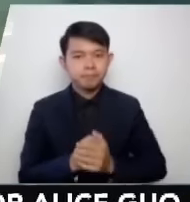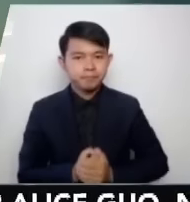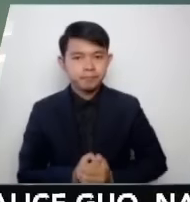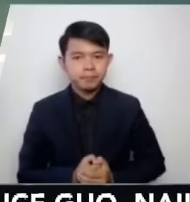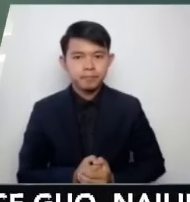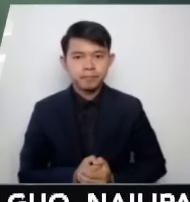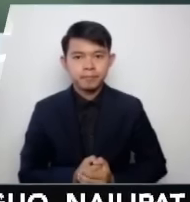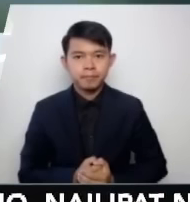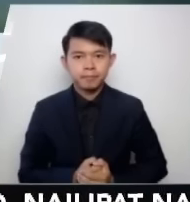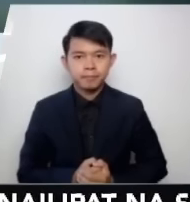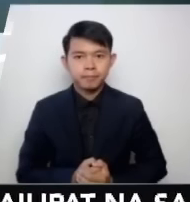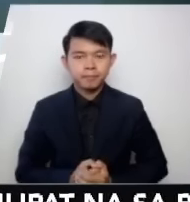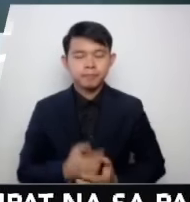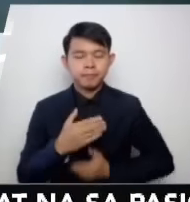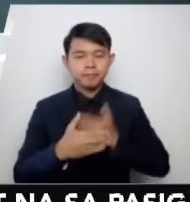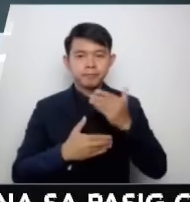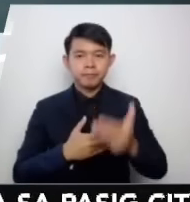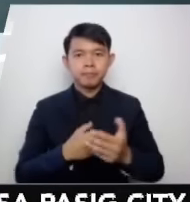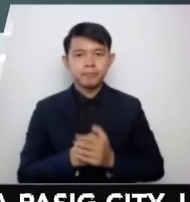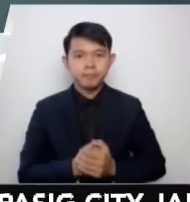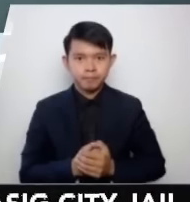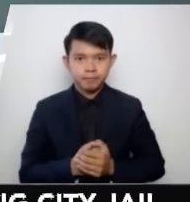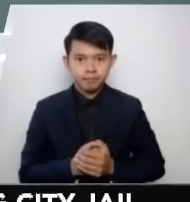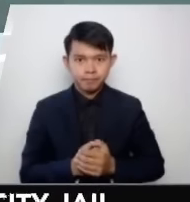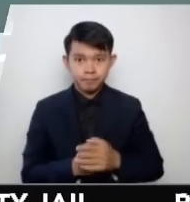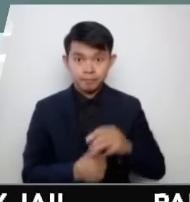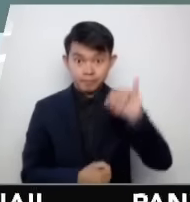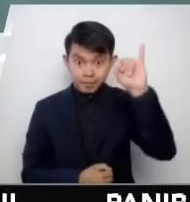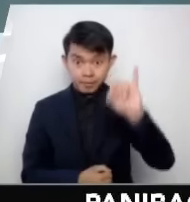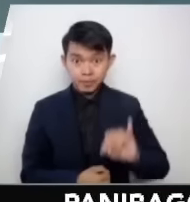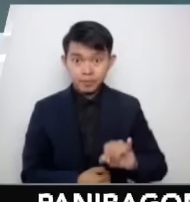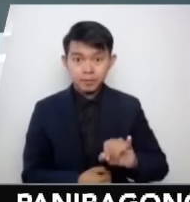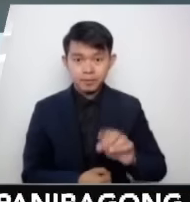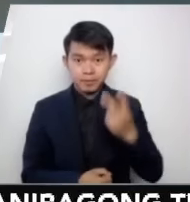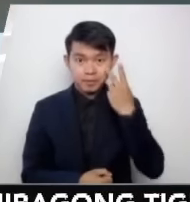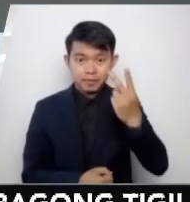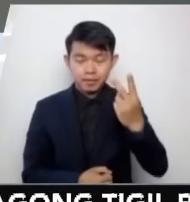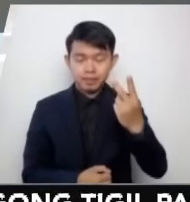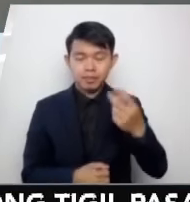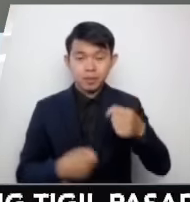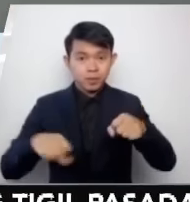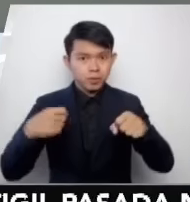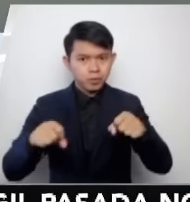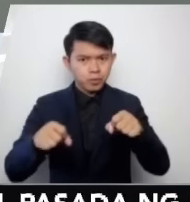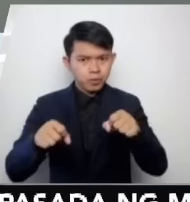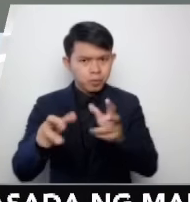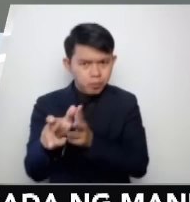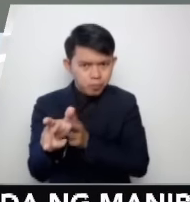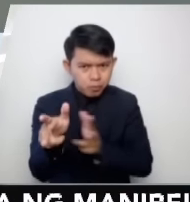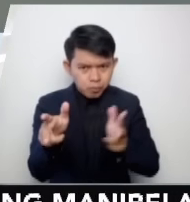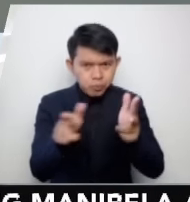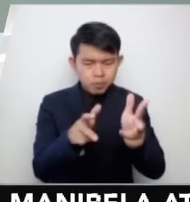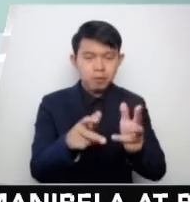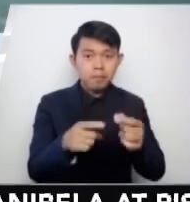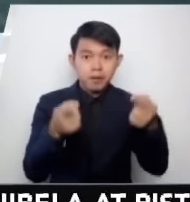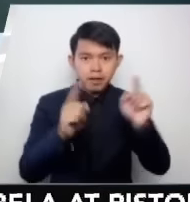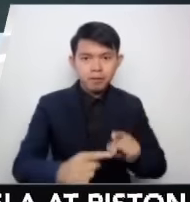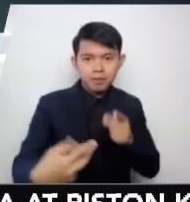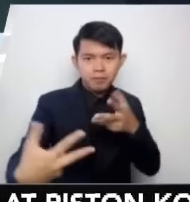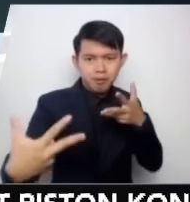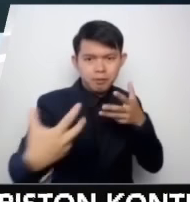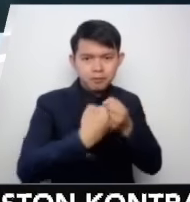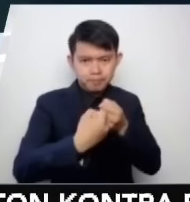Sa Sinait, Ilocos Sur, kita ang pagharurot at pag-overtake ng isang motorsiklo na kalaunay bumangga sa kasalubong ng motorsiklo.